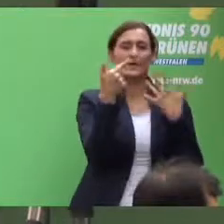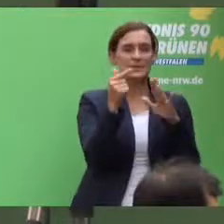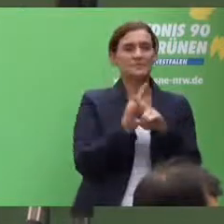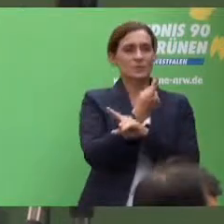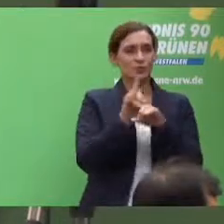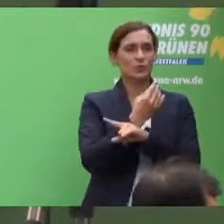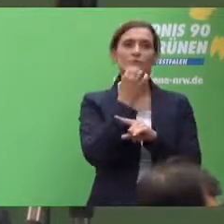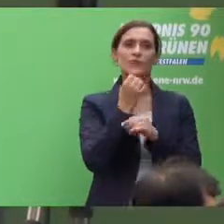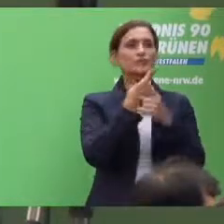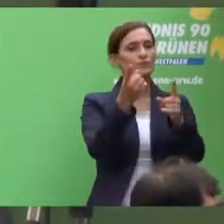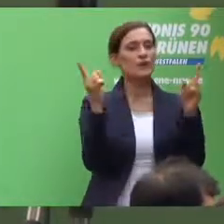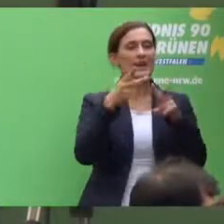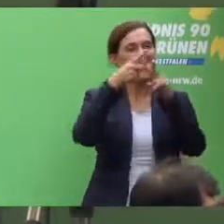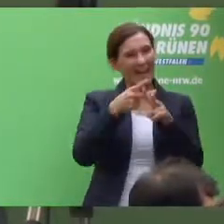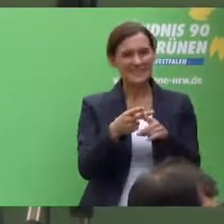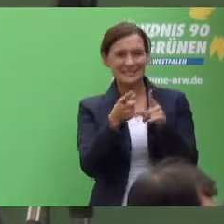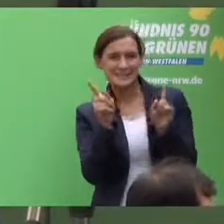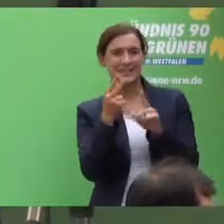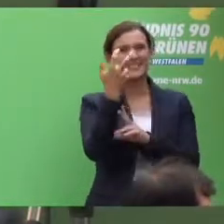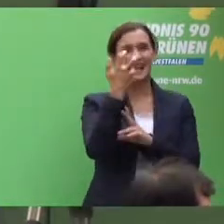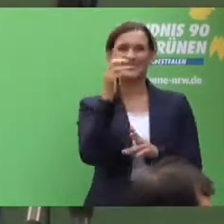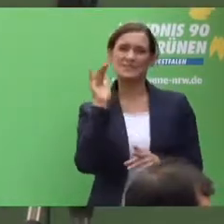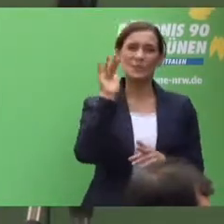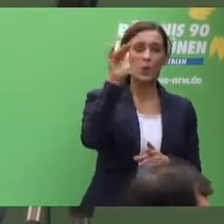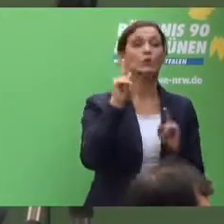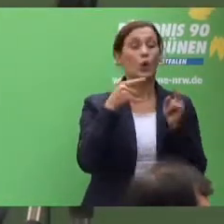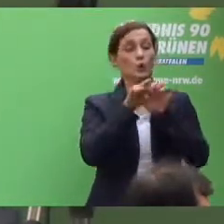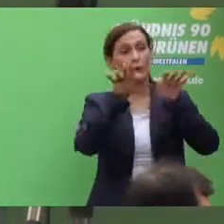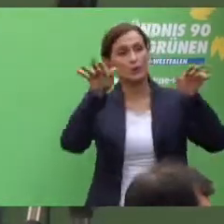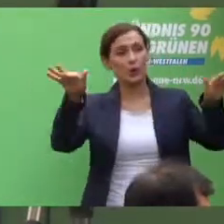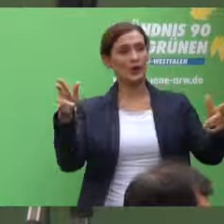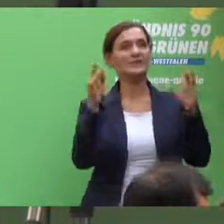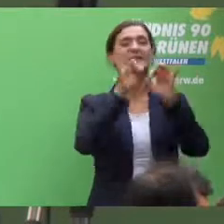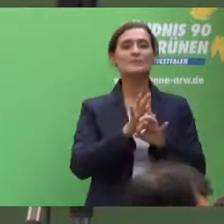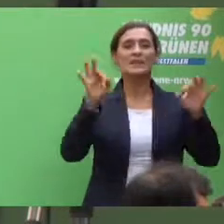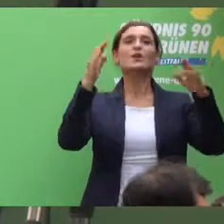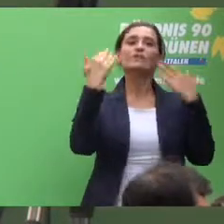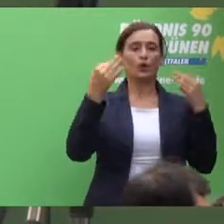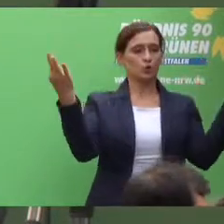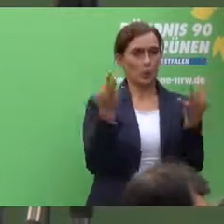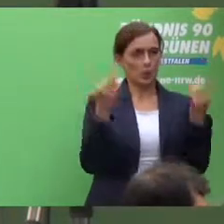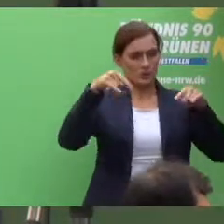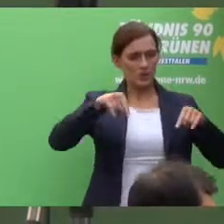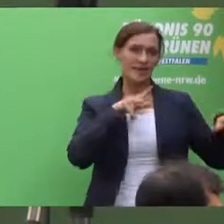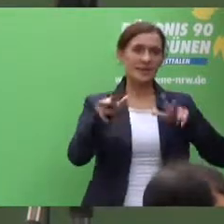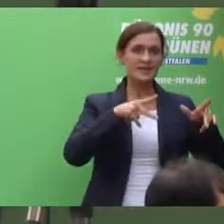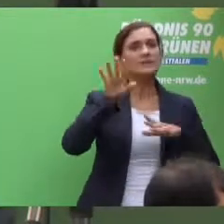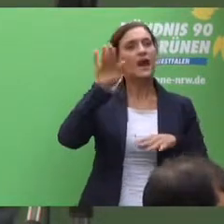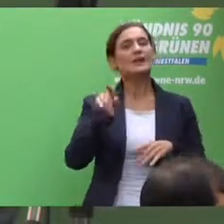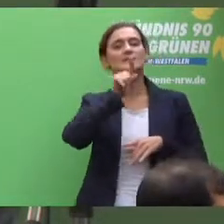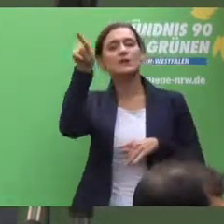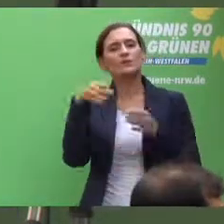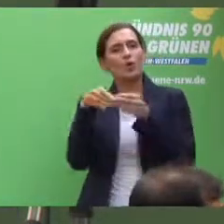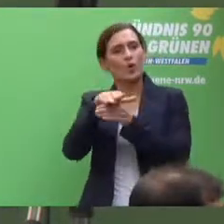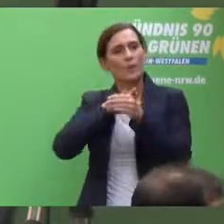auch die restlichen 30 Millionen davon zu überzeugen, dass es besser ist, von Grünen regiert zu werden, als von einer